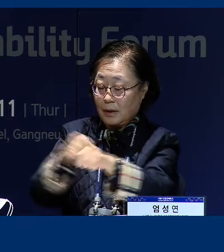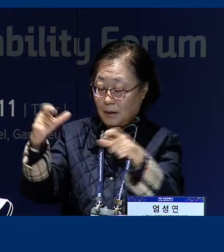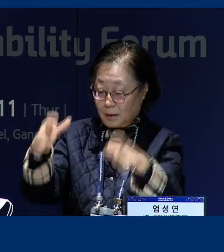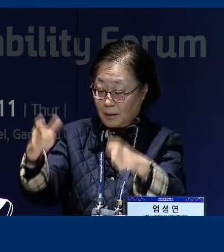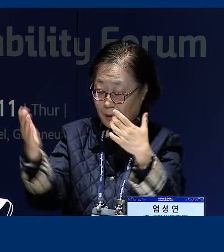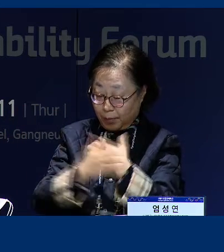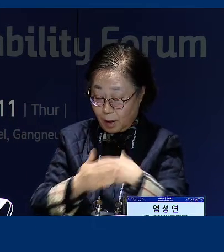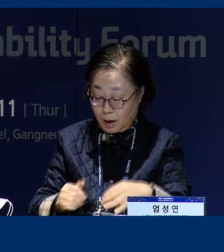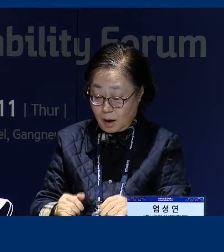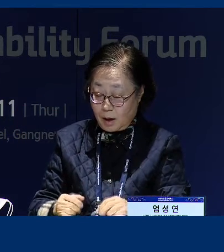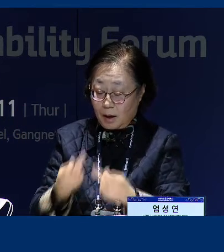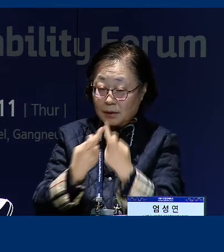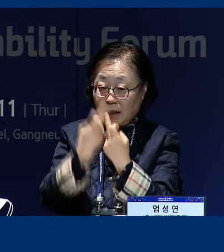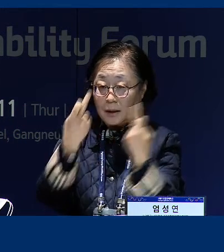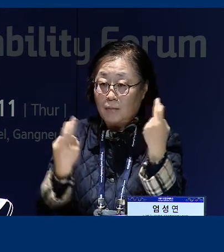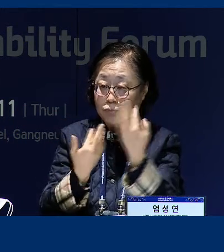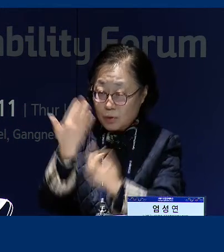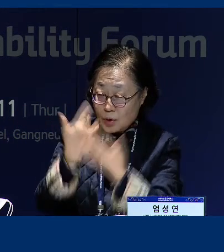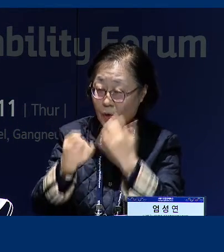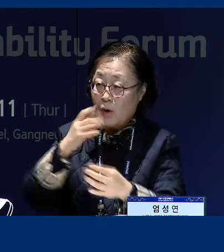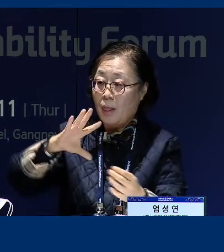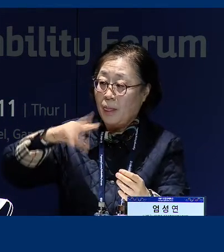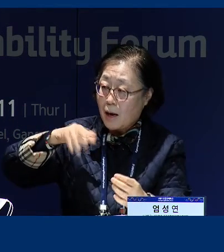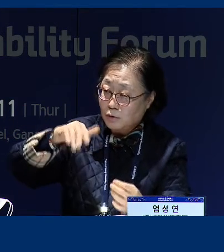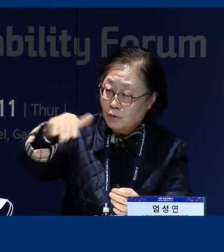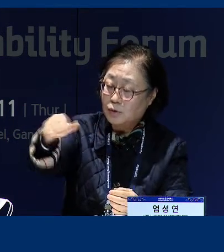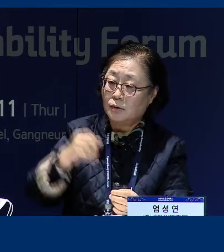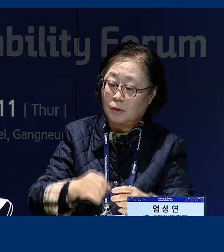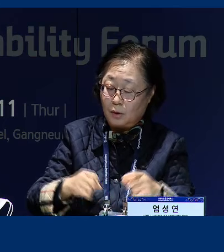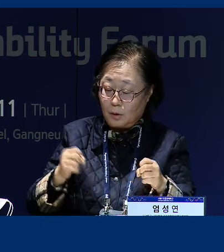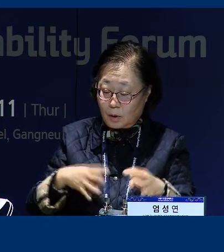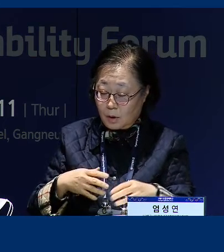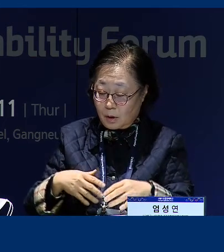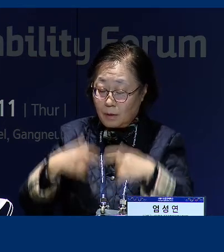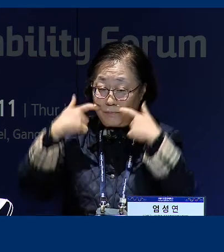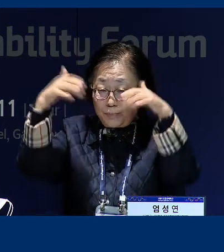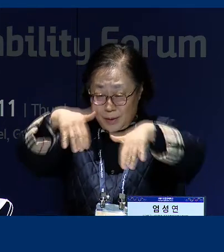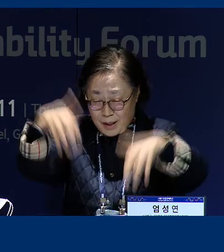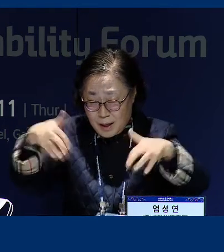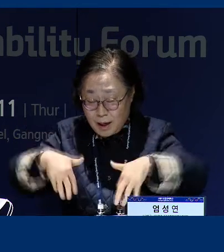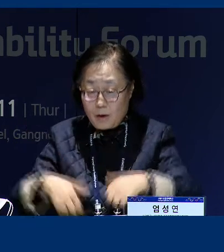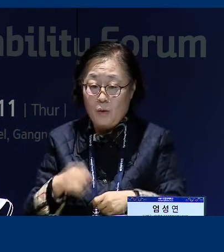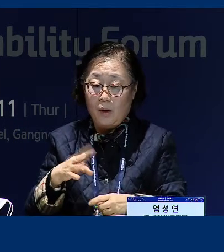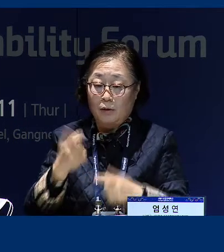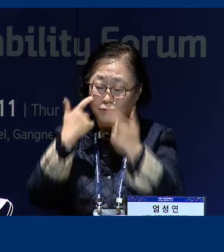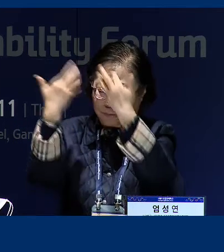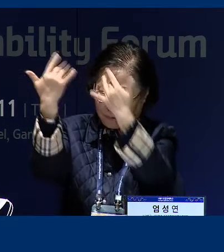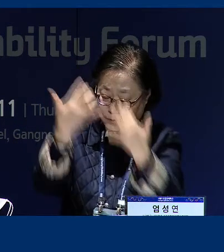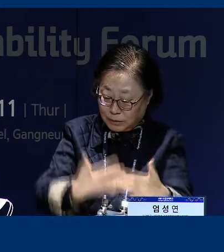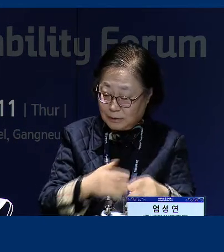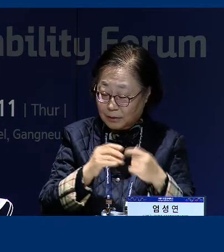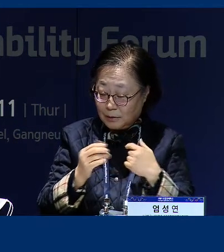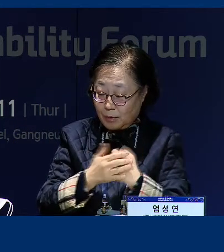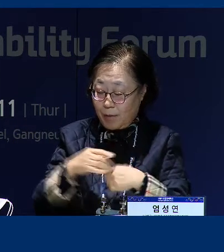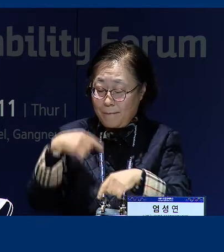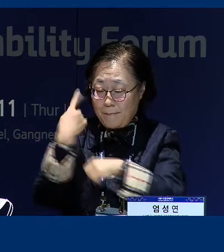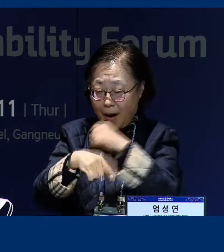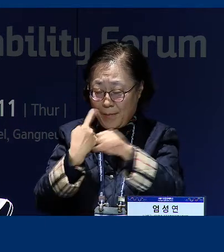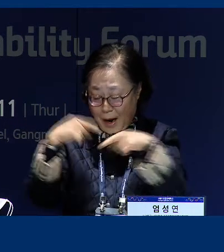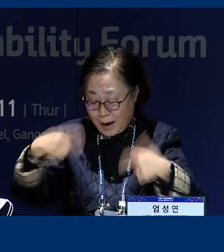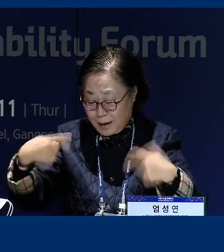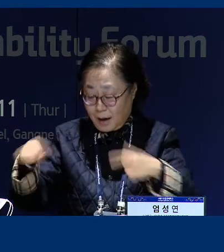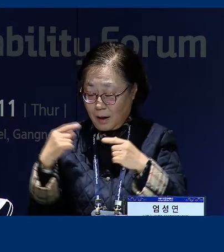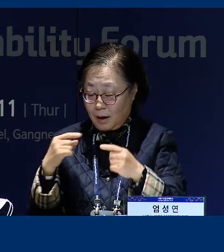정책은 고령의 농인들을 배려하여 맞춤형으로 이루어져야 합니다. 강원도는 태백산맥과 동해안의 영향 등